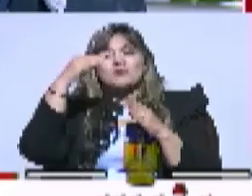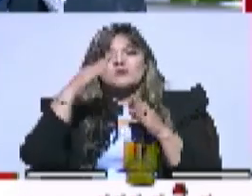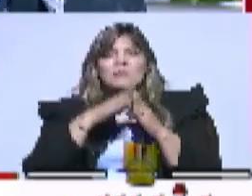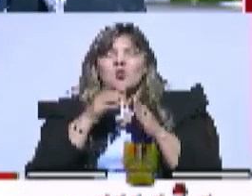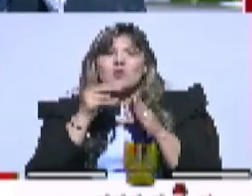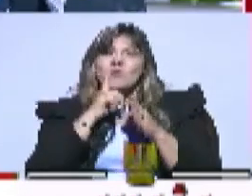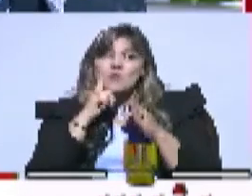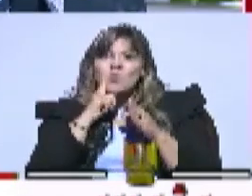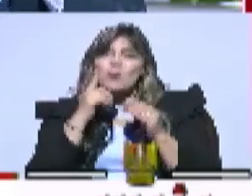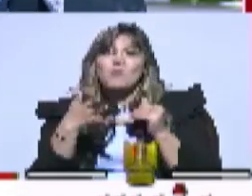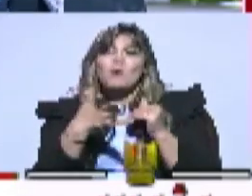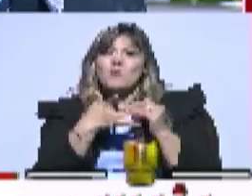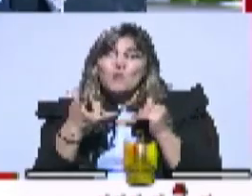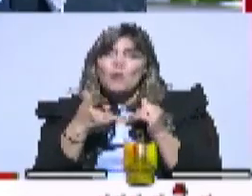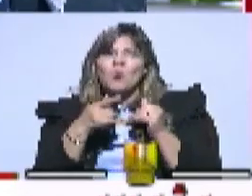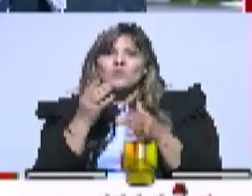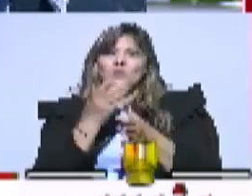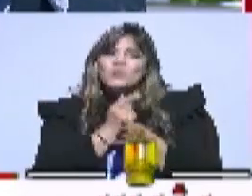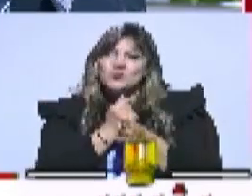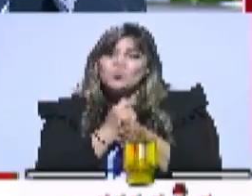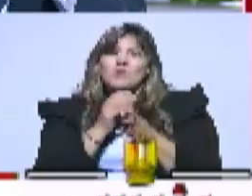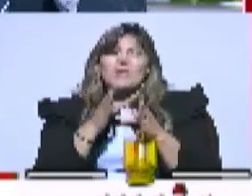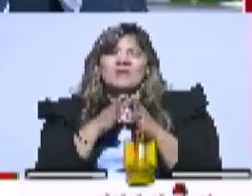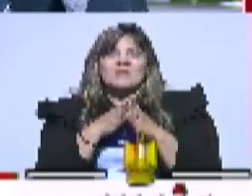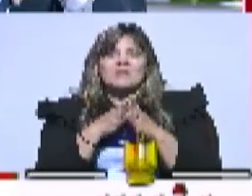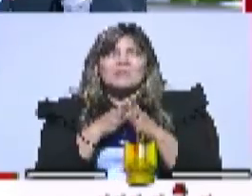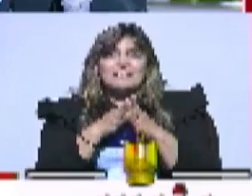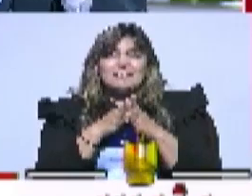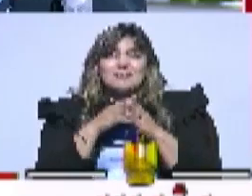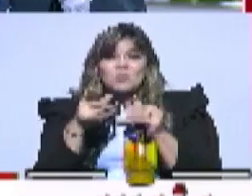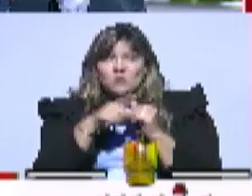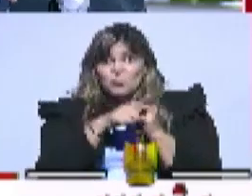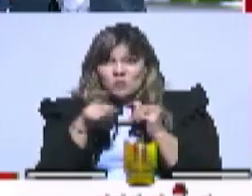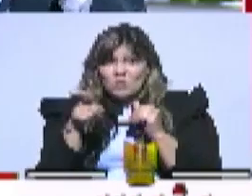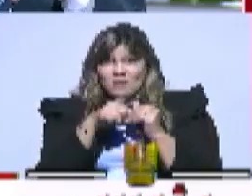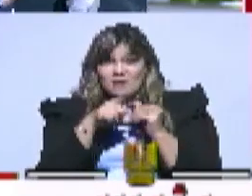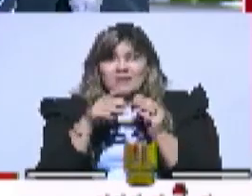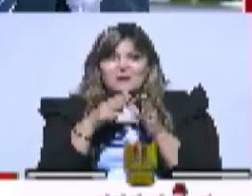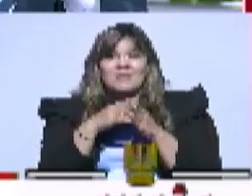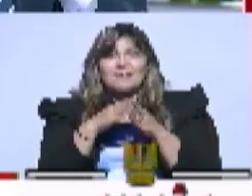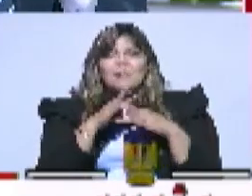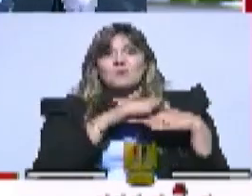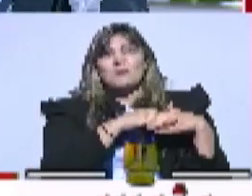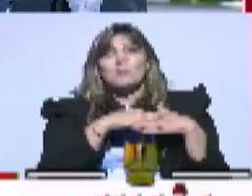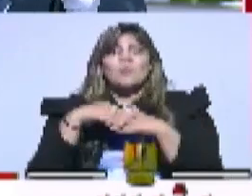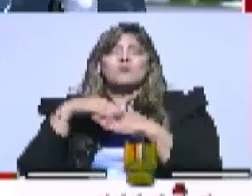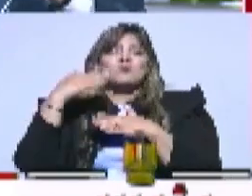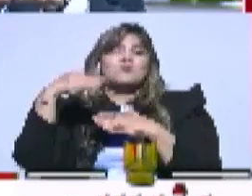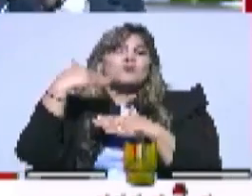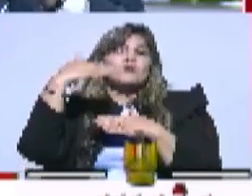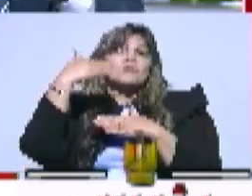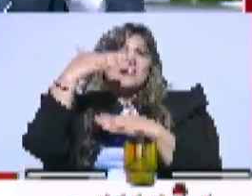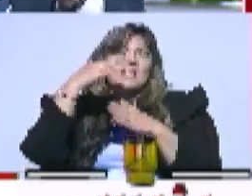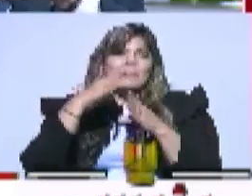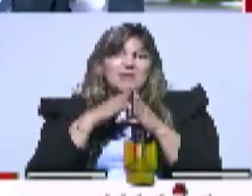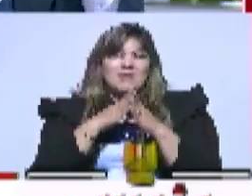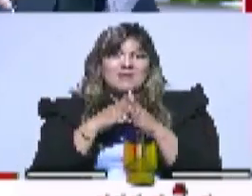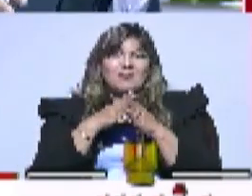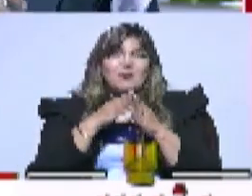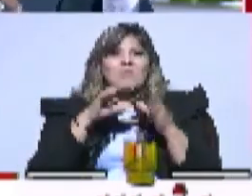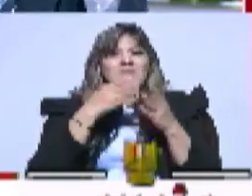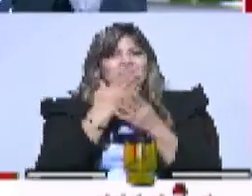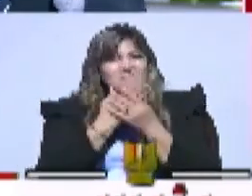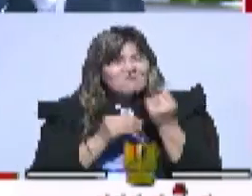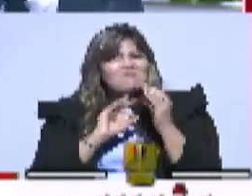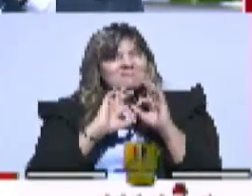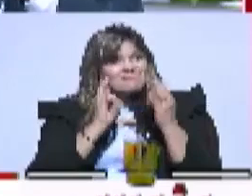الأم والأخت والزوجة دول اللي بيقودوا المستقبل، لأنه هم دول اللي بيجيبوا الولاد،